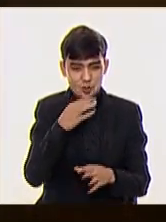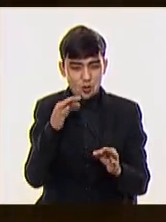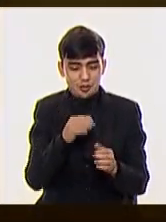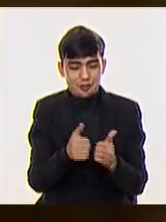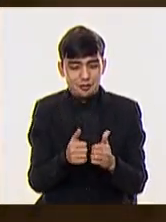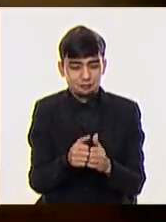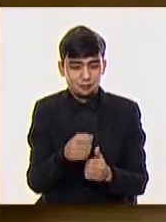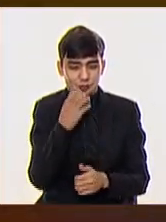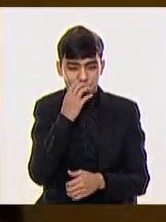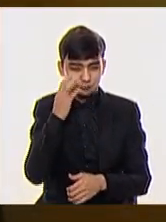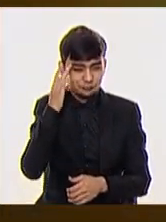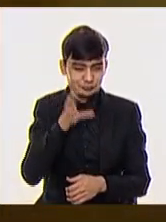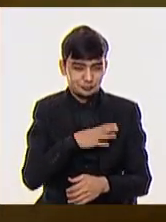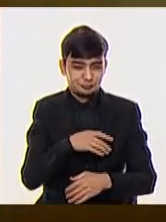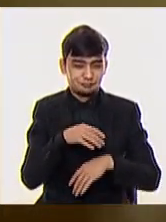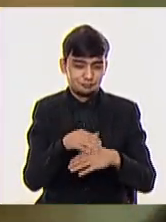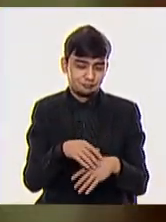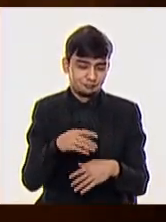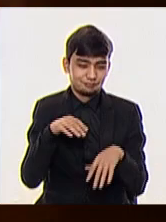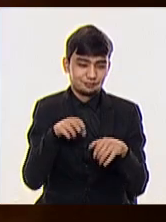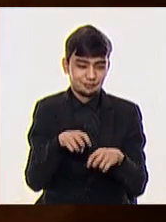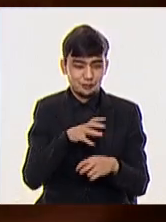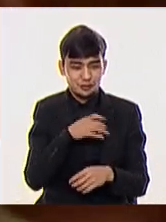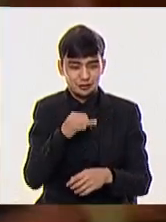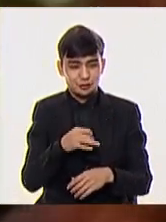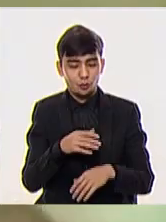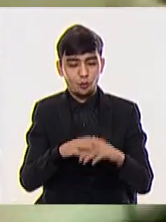жанында жылынып отырған кезде қол тайып, ыстық батареяның арасына